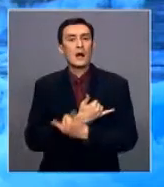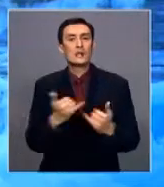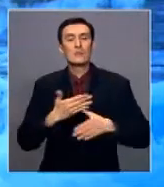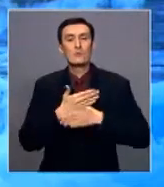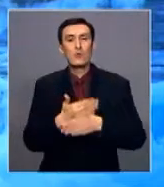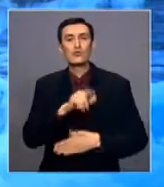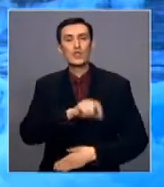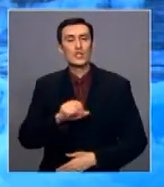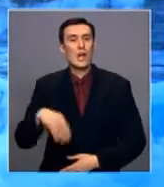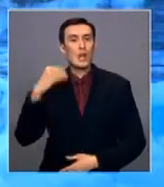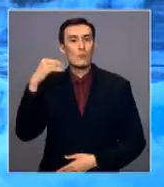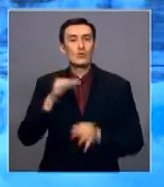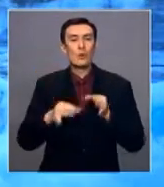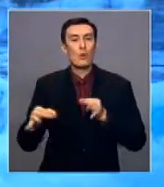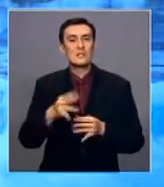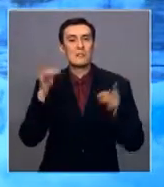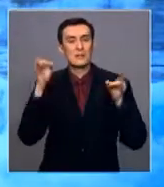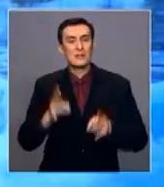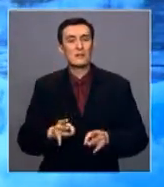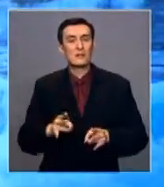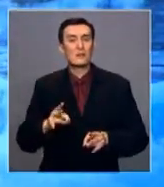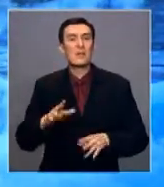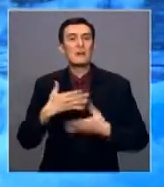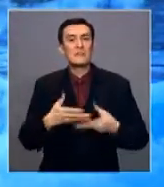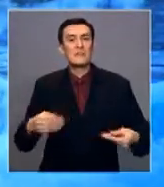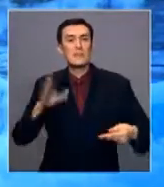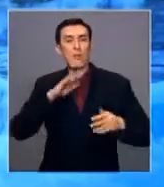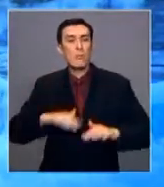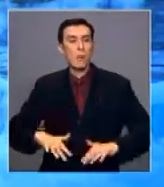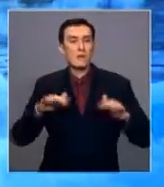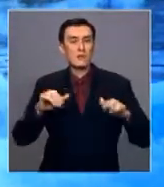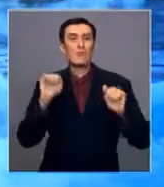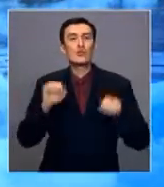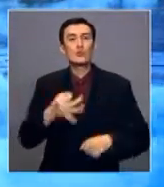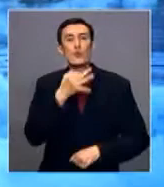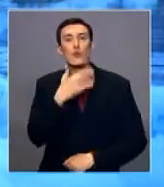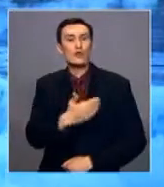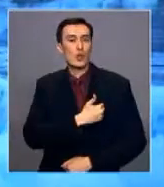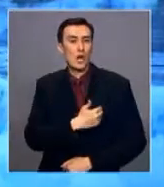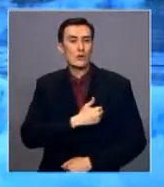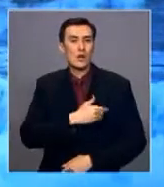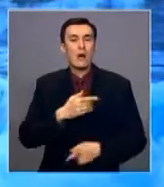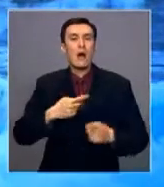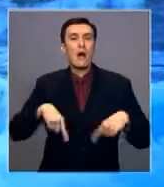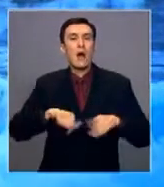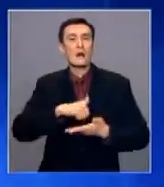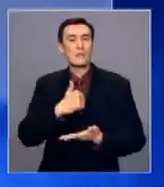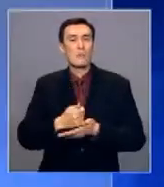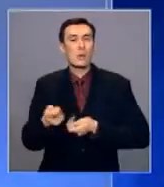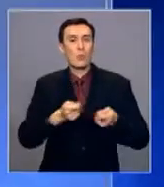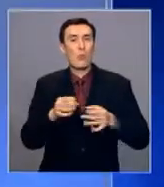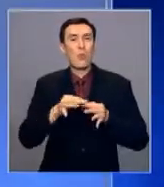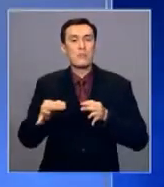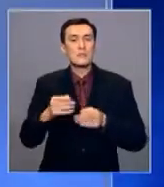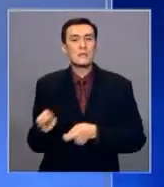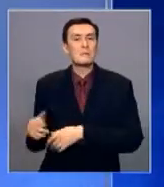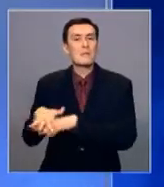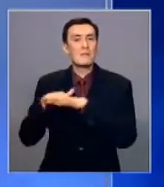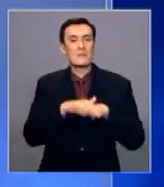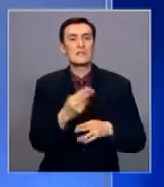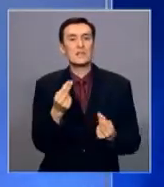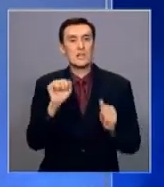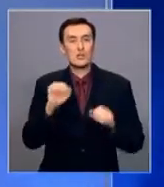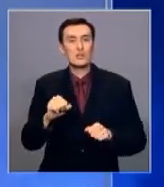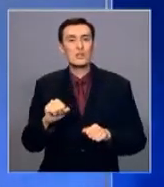Оказать помощь жителям Акмолинской области, пострадавшим от весенних паводков, может любой желающий. Акимат области сообщает, что перевести деньги